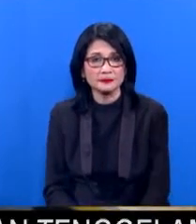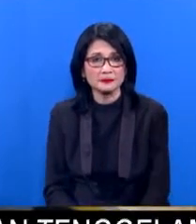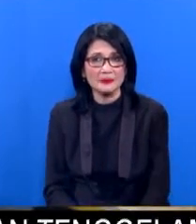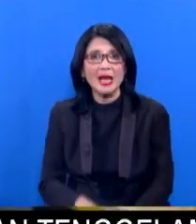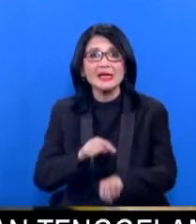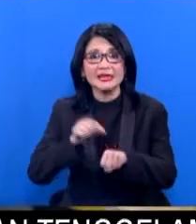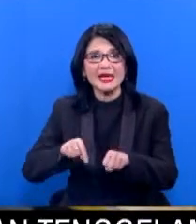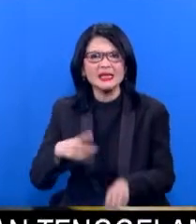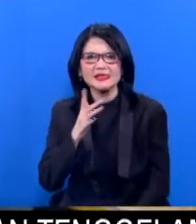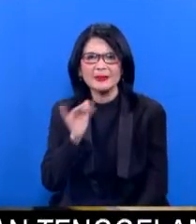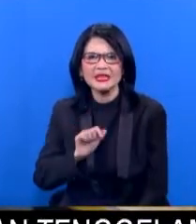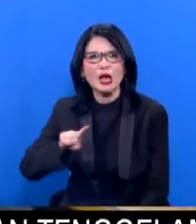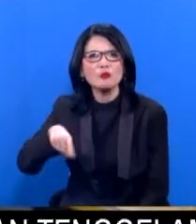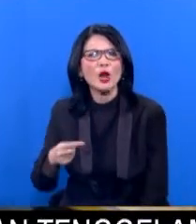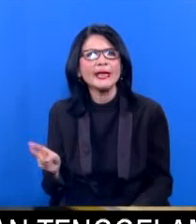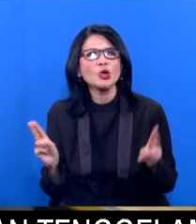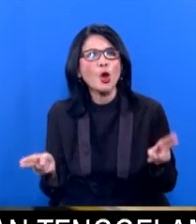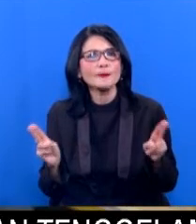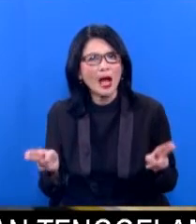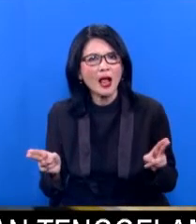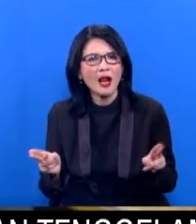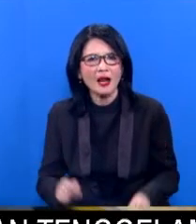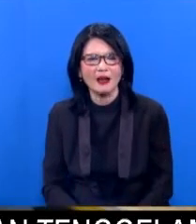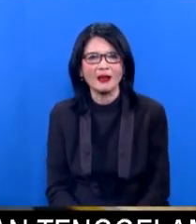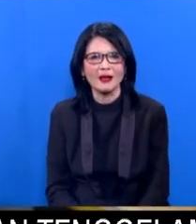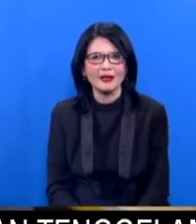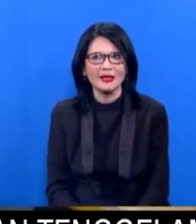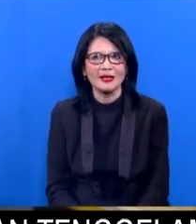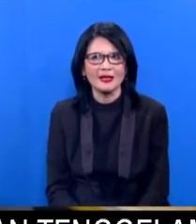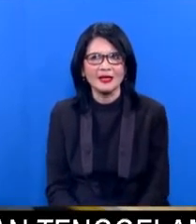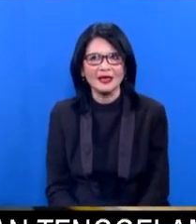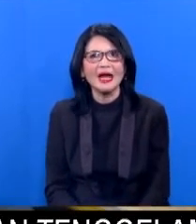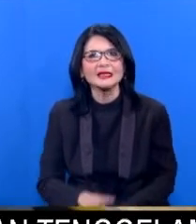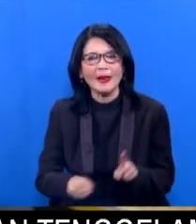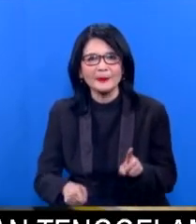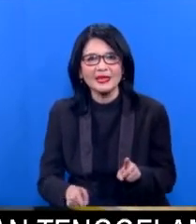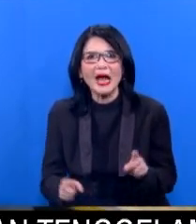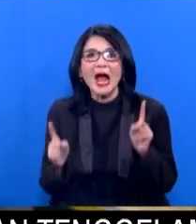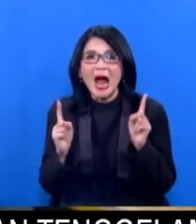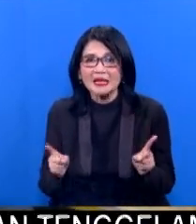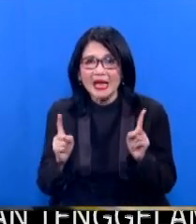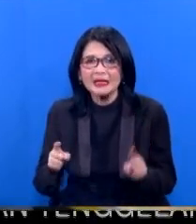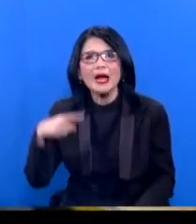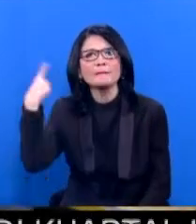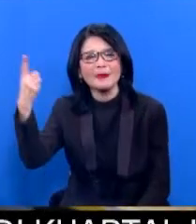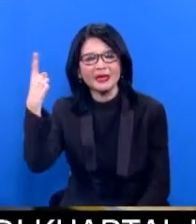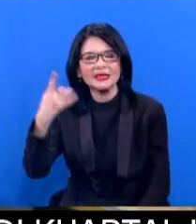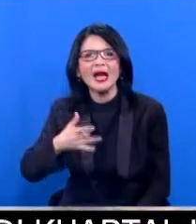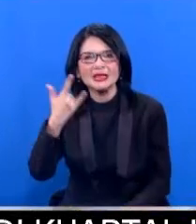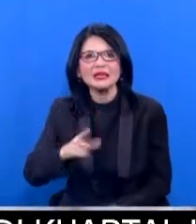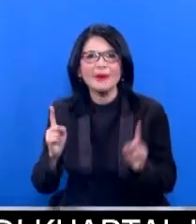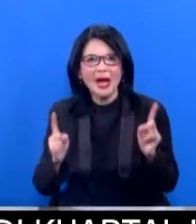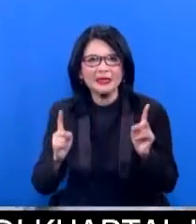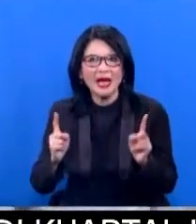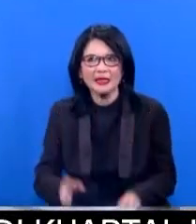sudah normal sebenarnya, cuman mungkin dari segi kehati-hatian dari pemerintah mungkin lebih diutamakan ya.